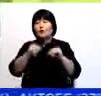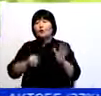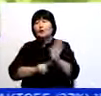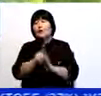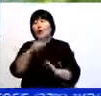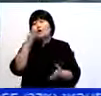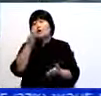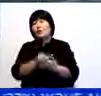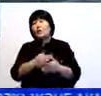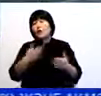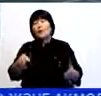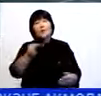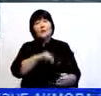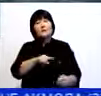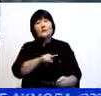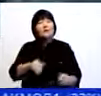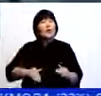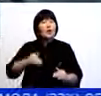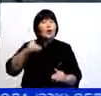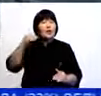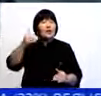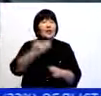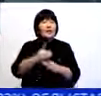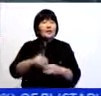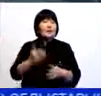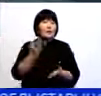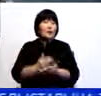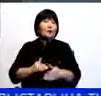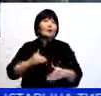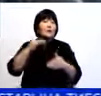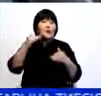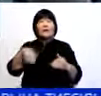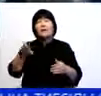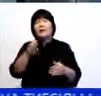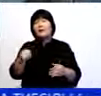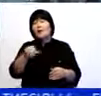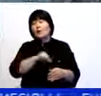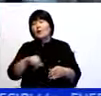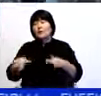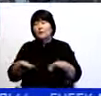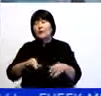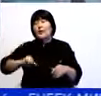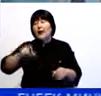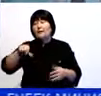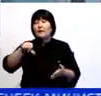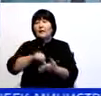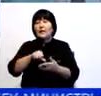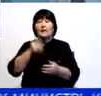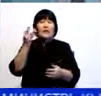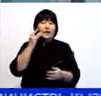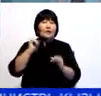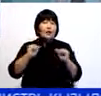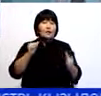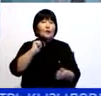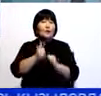бастап, жауапкершілігі мол қызметке дейін көтерілген. Салада сатылап өскен Бағдат Данилов өз бағытынан таймай әріптестерінің арасында әрдайым